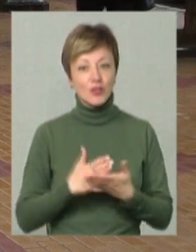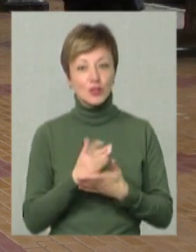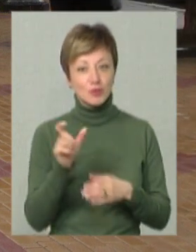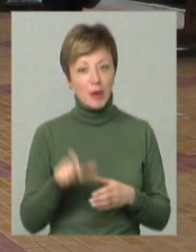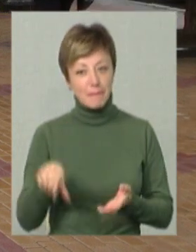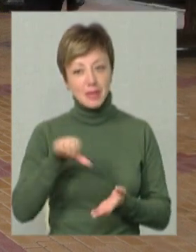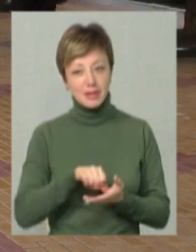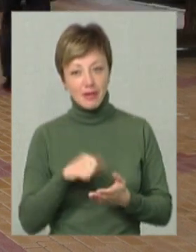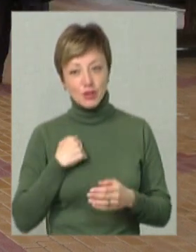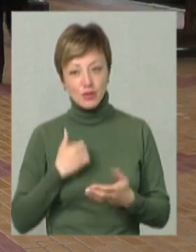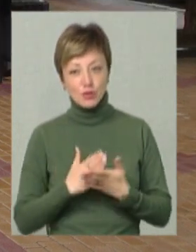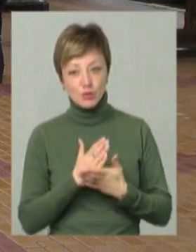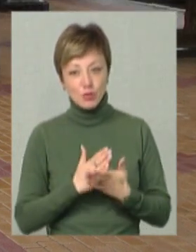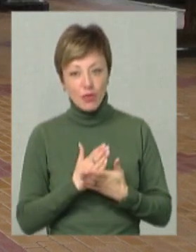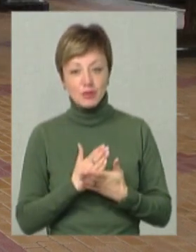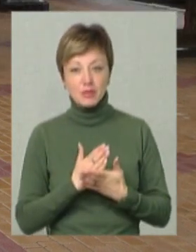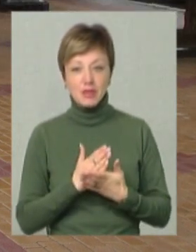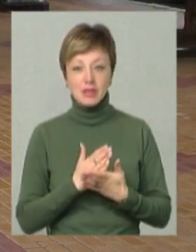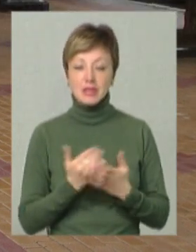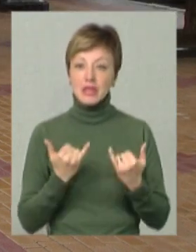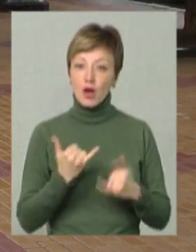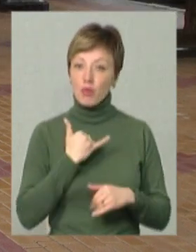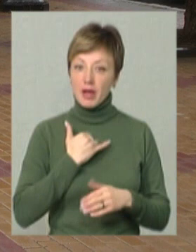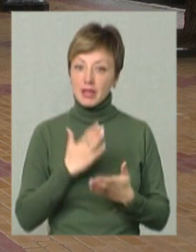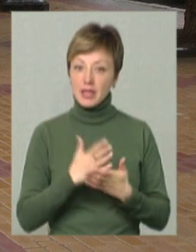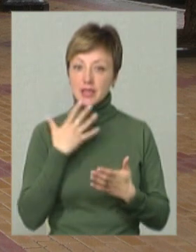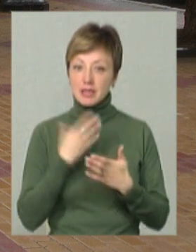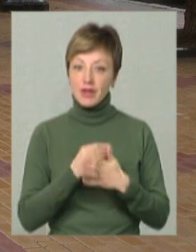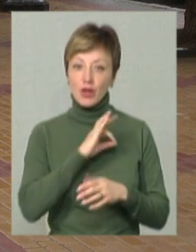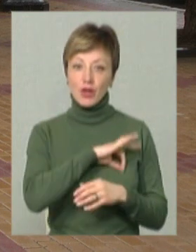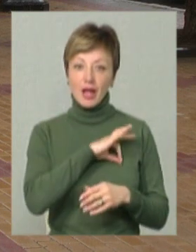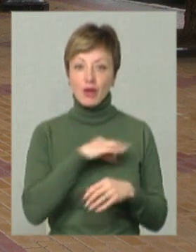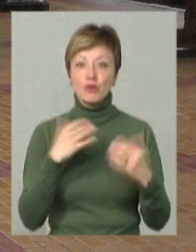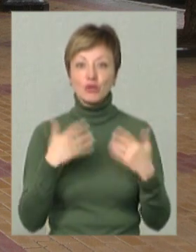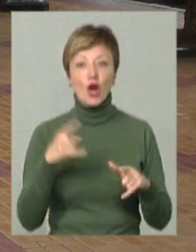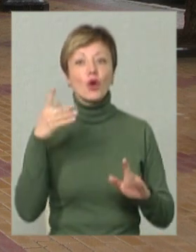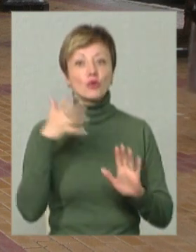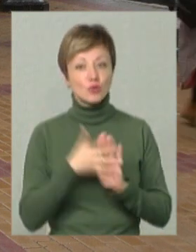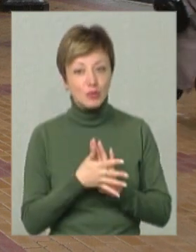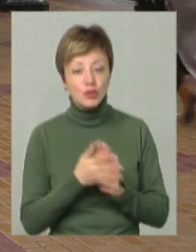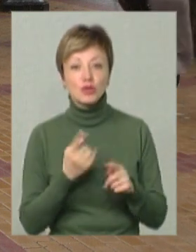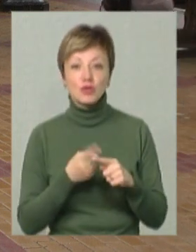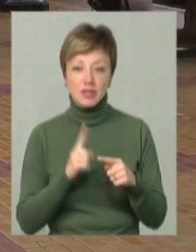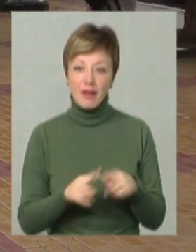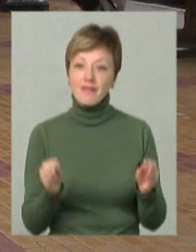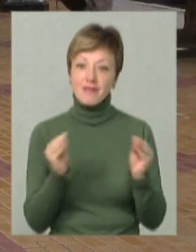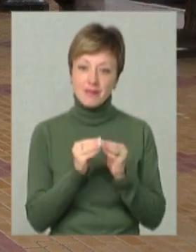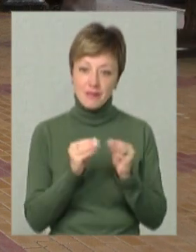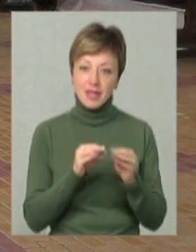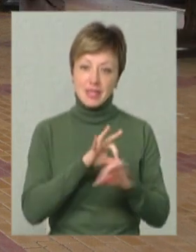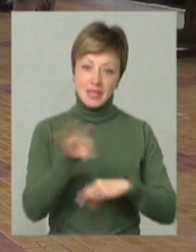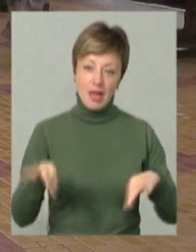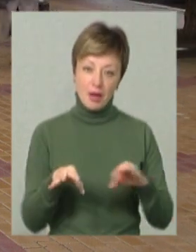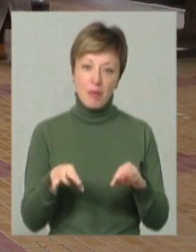військовослужбовець. Представляється військовослужбовцем. Зараз у мене є свій нотаріус і я вже розумію, що це одна й та ж схема